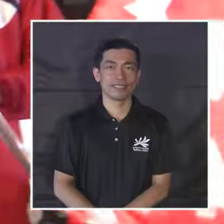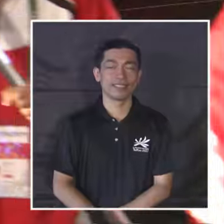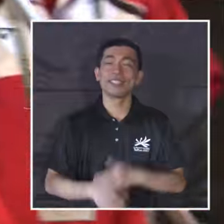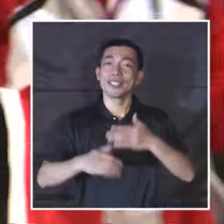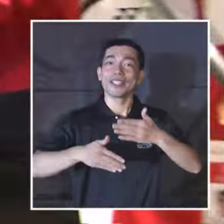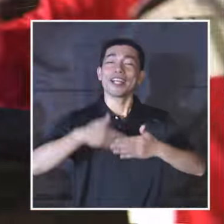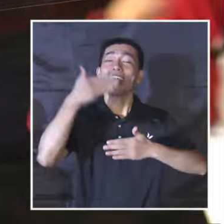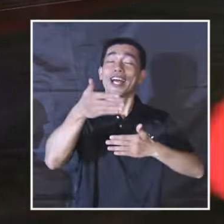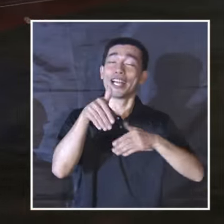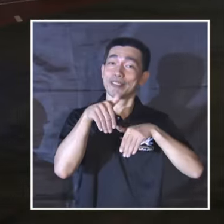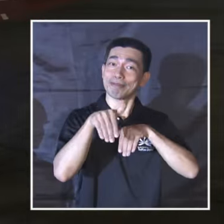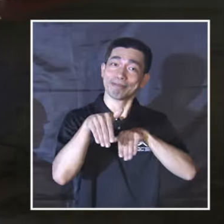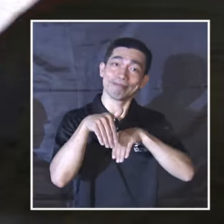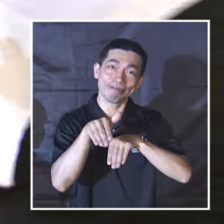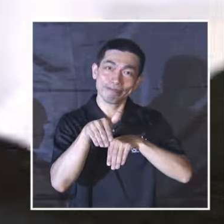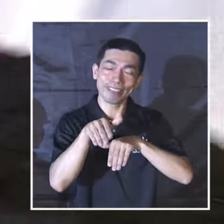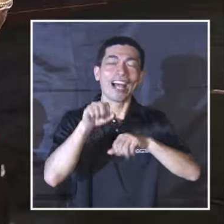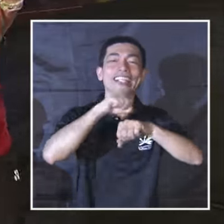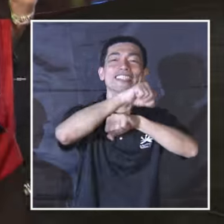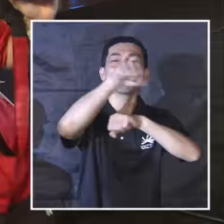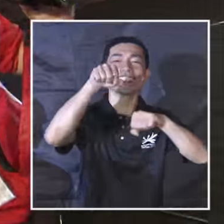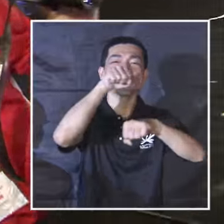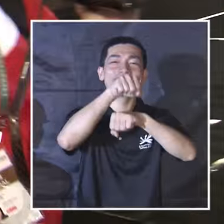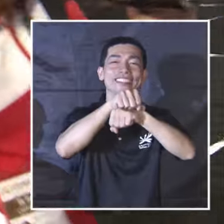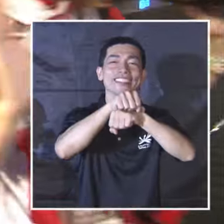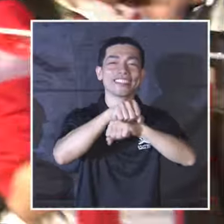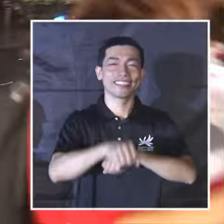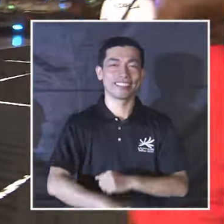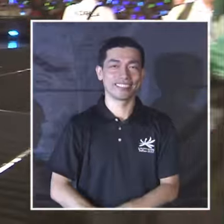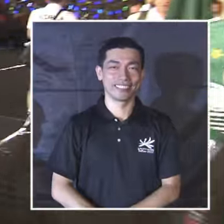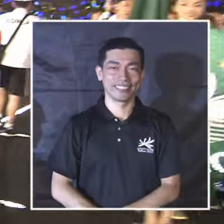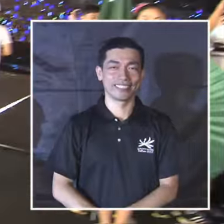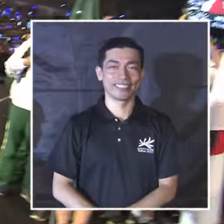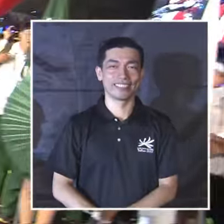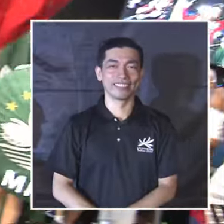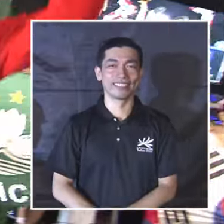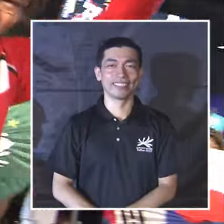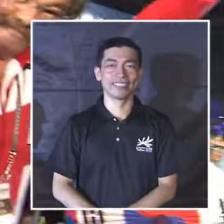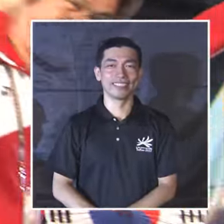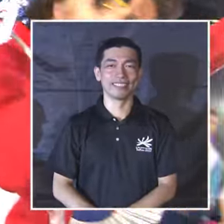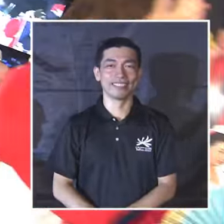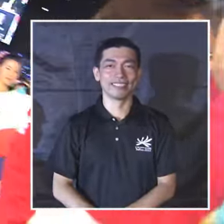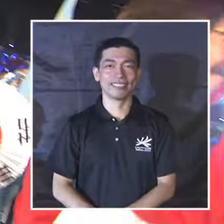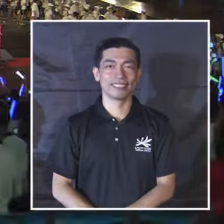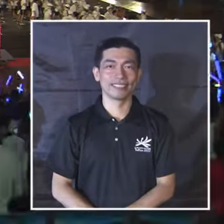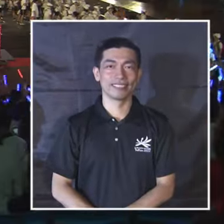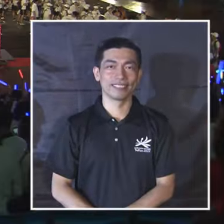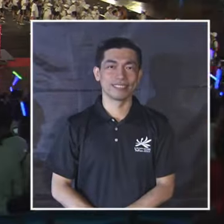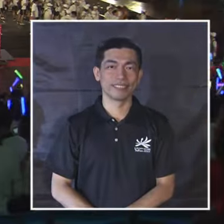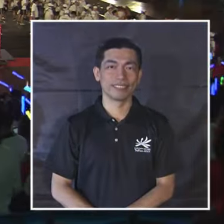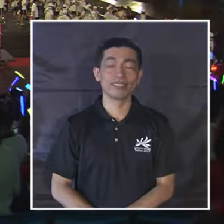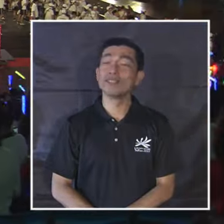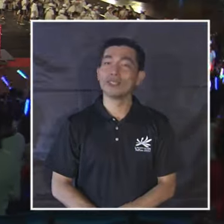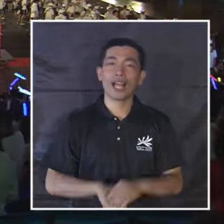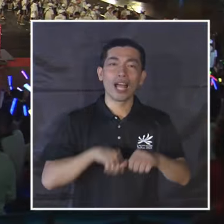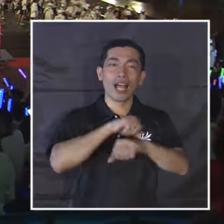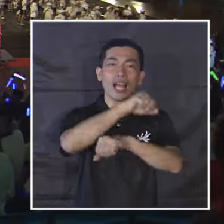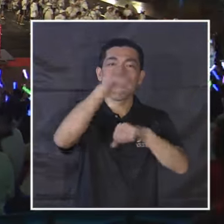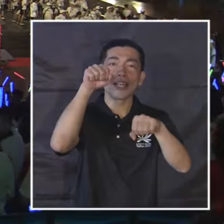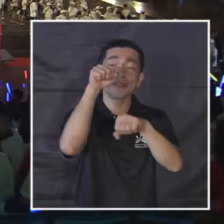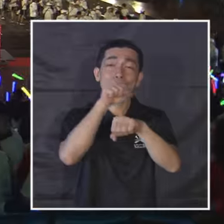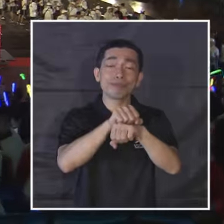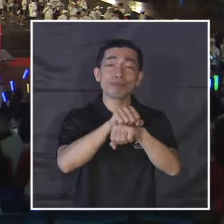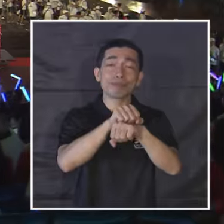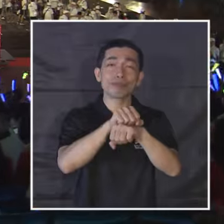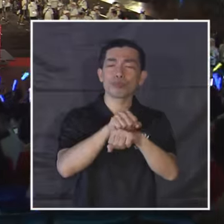接着步入会场是新加坡代表队。 Singapore， 这一次来自